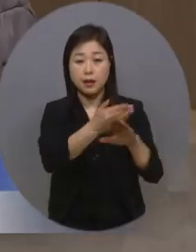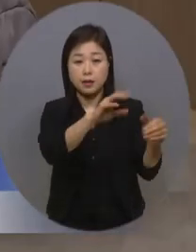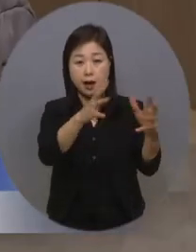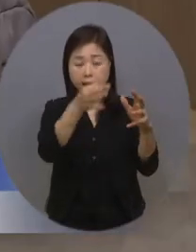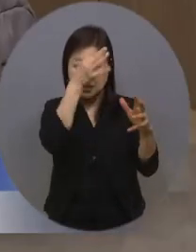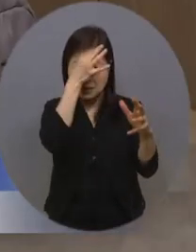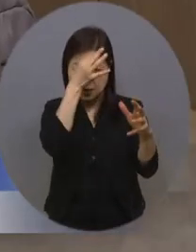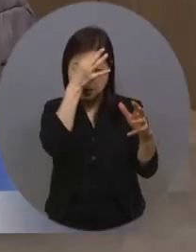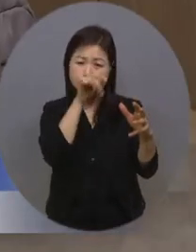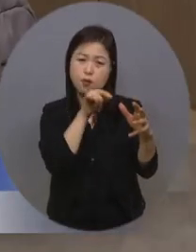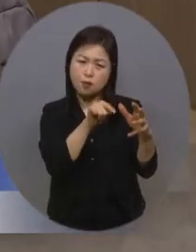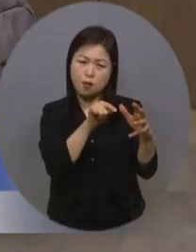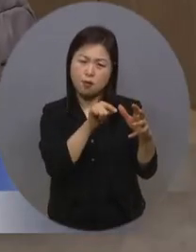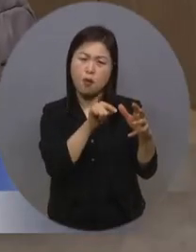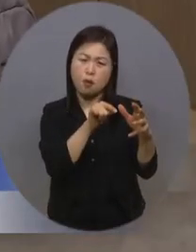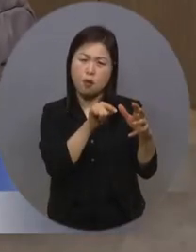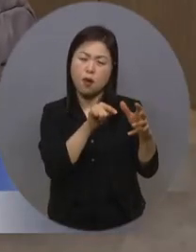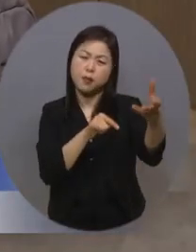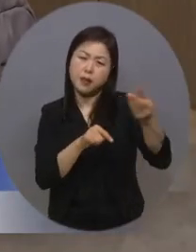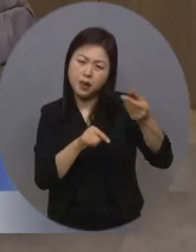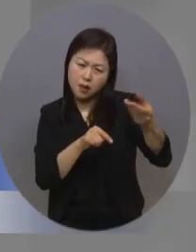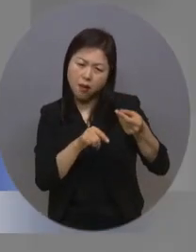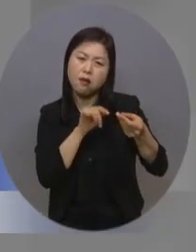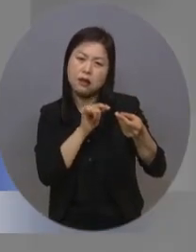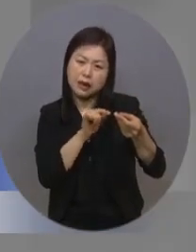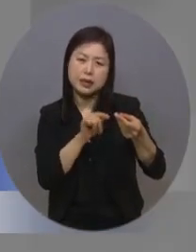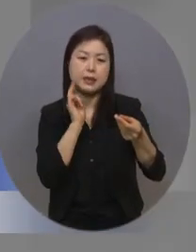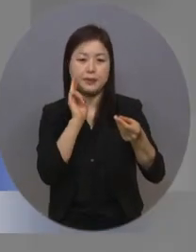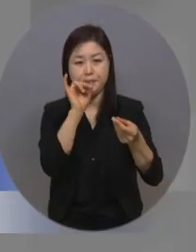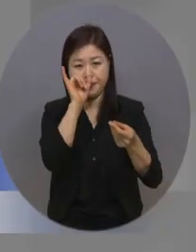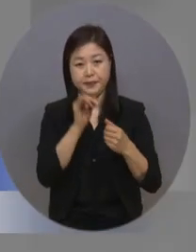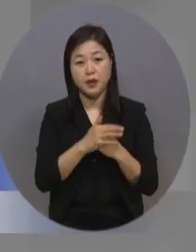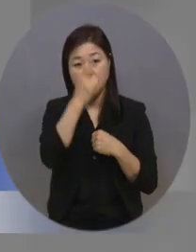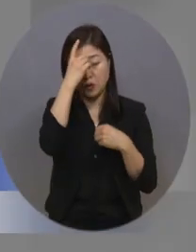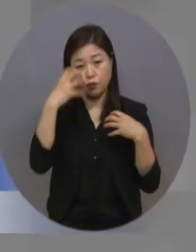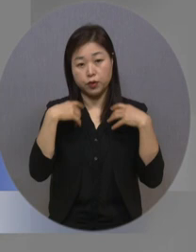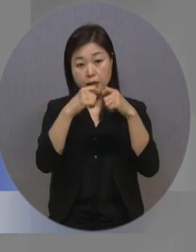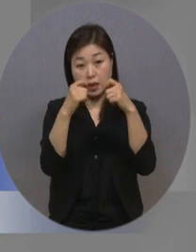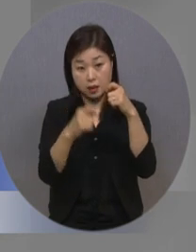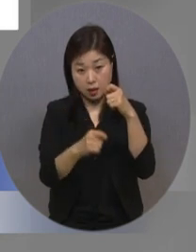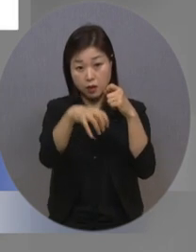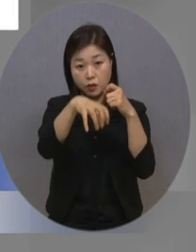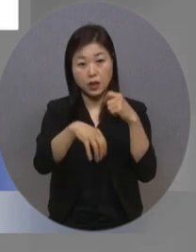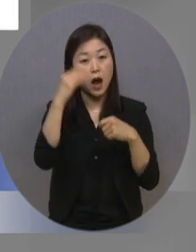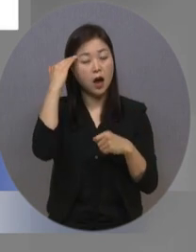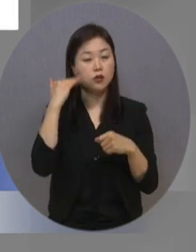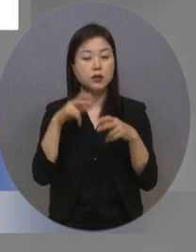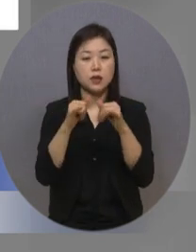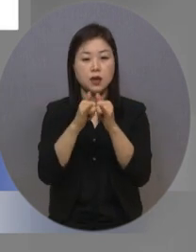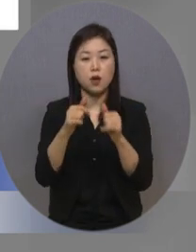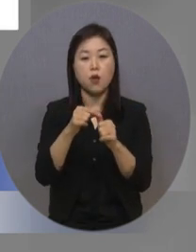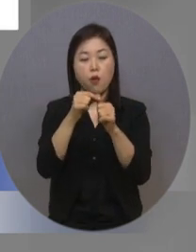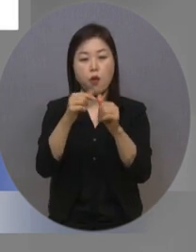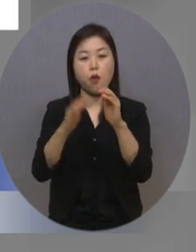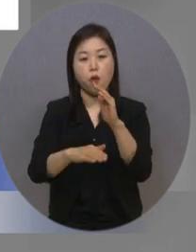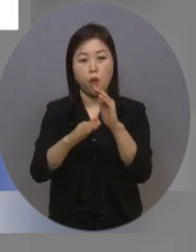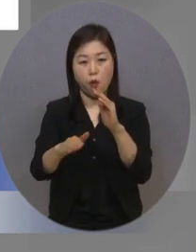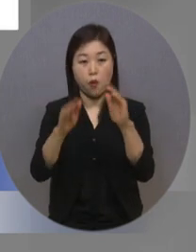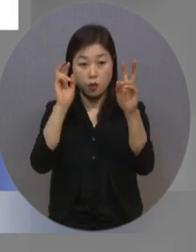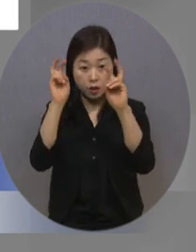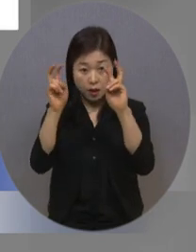해외 기술 의존도가 높기 때문인데요 이에 정보 산하 기관인 한국 장애인고용공단이